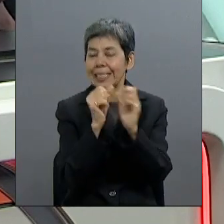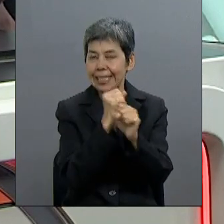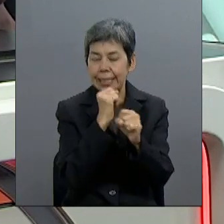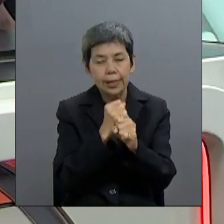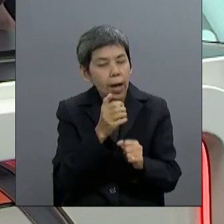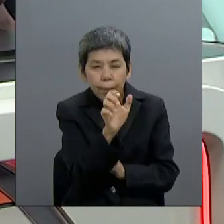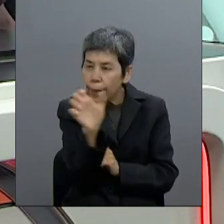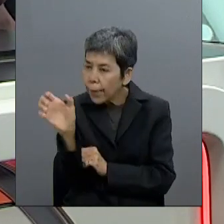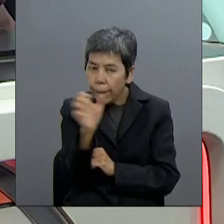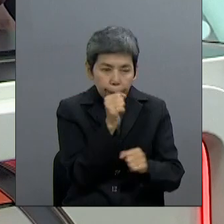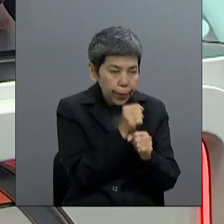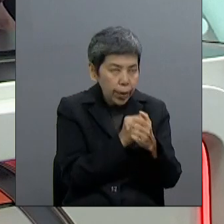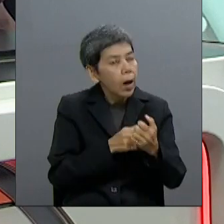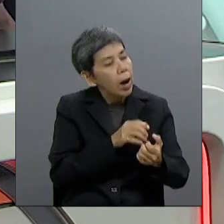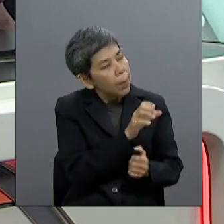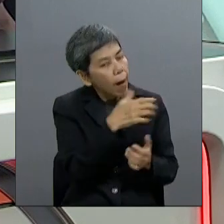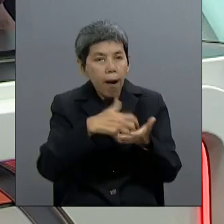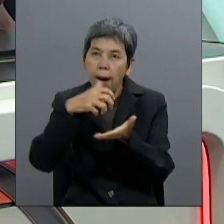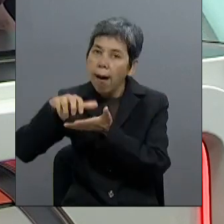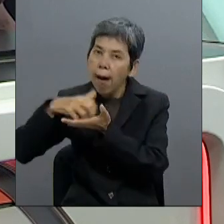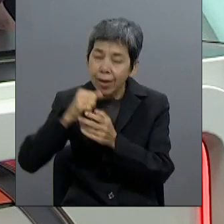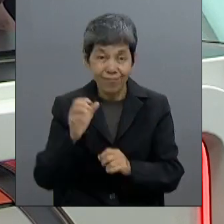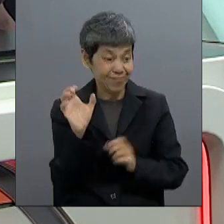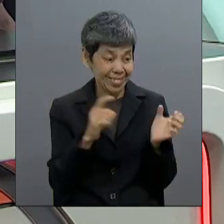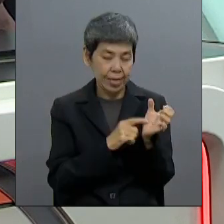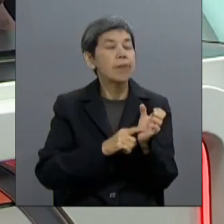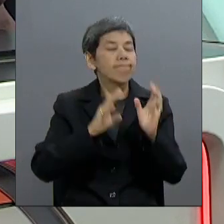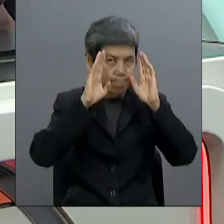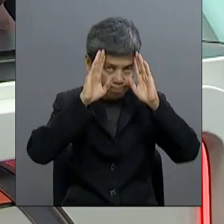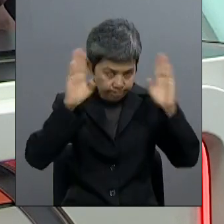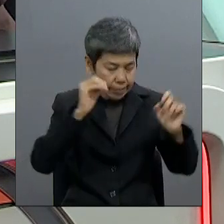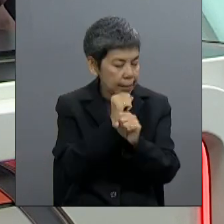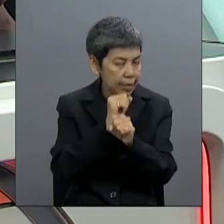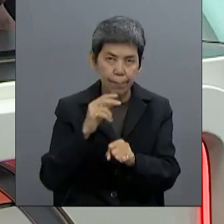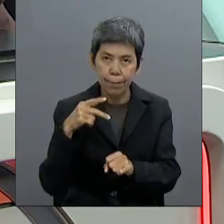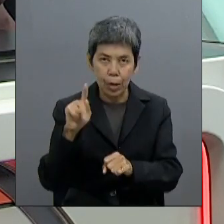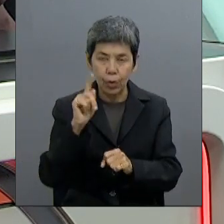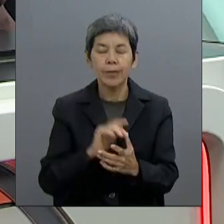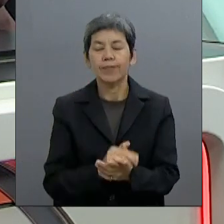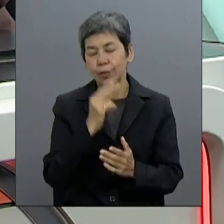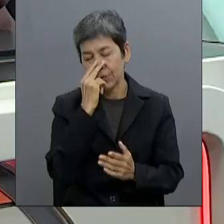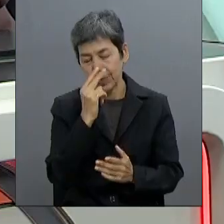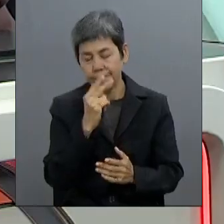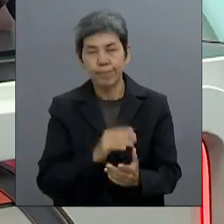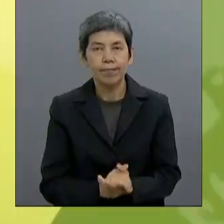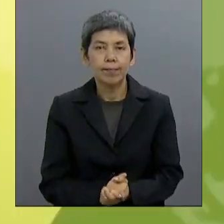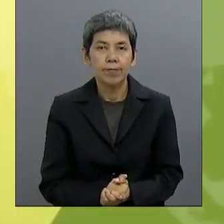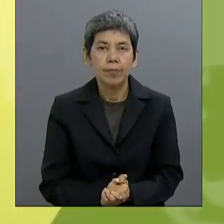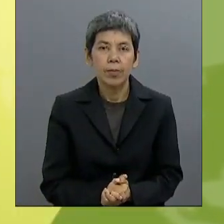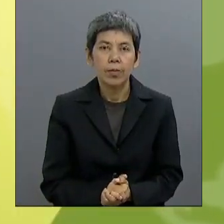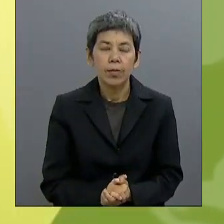สื่อสารเรื่องราวในชุมชนรวมถึงใช้มือถืออย่างรู้เท่าทันและเกิดประโยชน์สูงสุดติดตามกับนักข่าวพลเมืองค่ะ